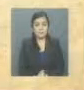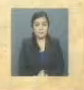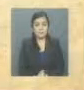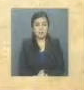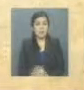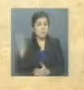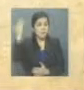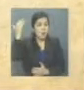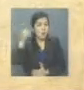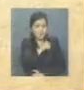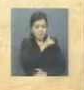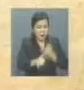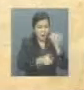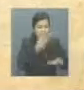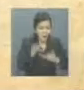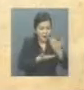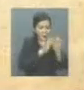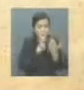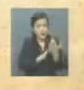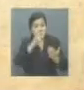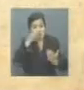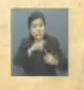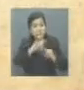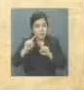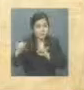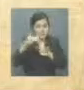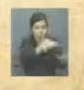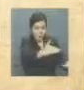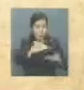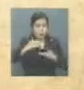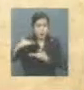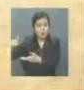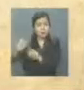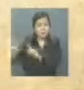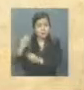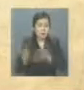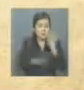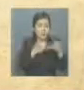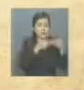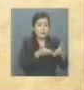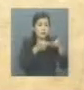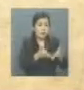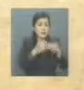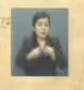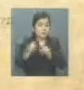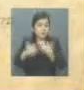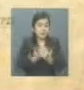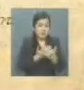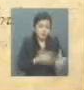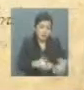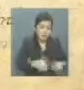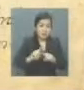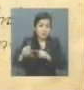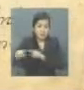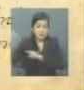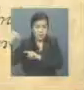าขาซื้อเขาออกไปปีหนึ่งก็ถึง300ลำบางปีก็ถึง500ลำราษฎรก็ได้ขายเข้าไปแก่ลูกค้